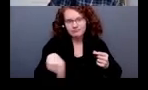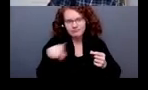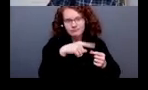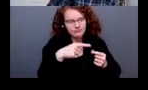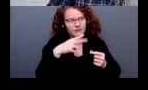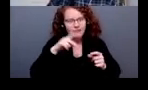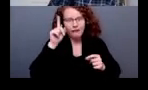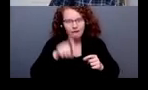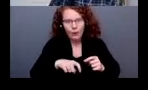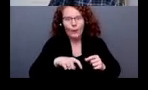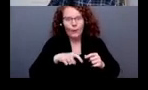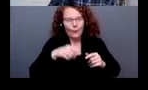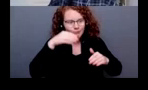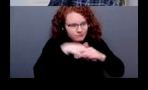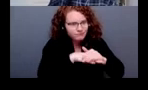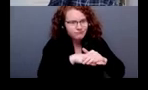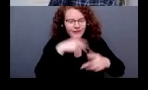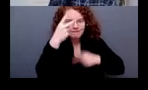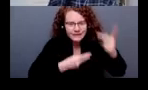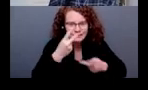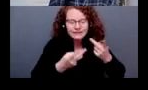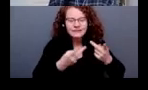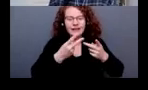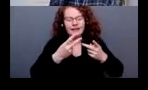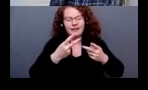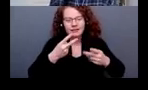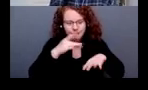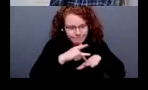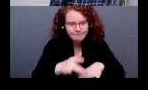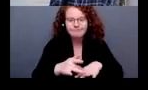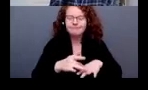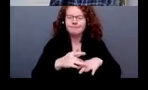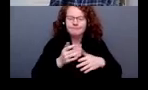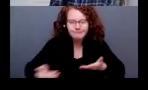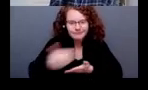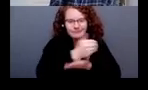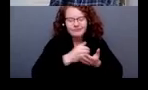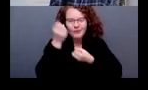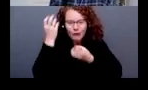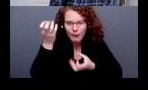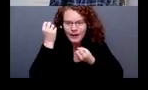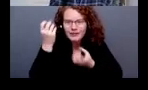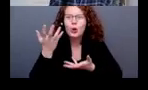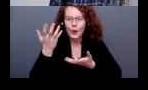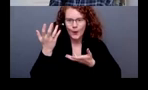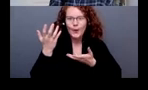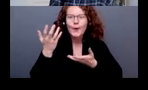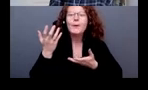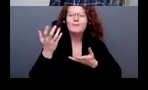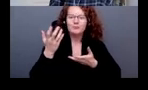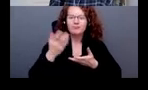d'enquête ethnographie, c'est-à-dire un milieu où ces gens, la plupart, travaillent dans un milieu